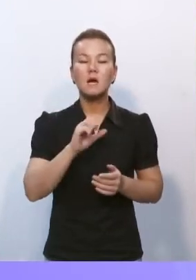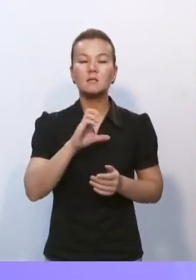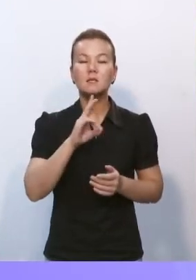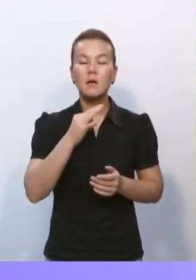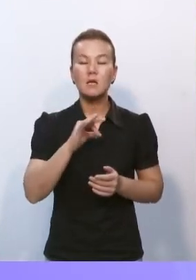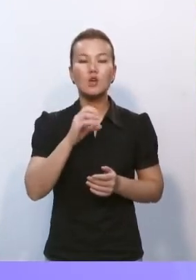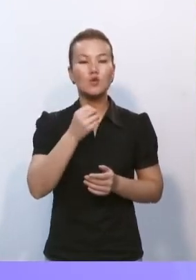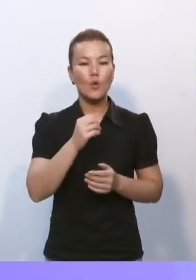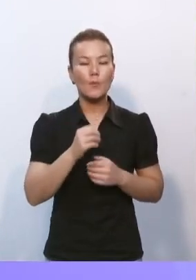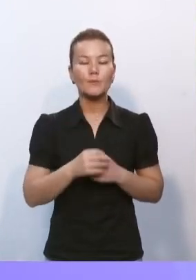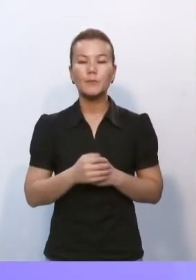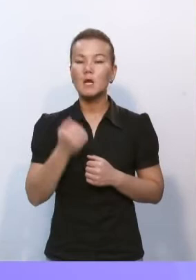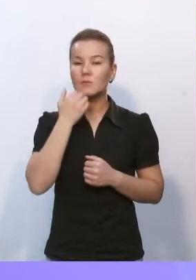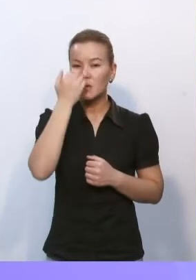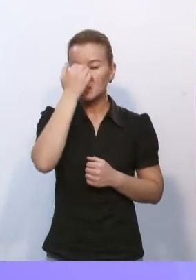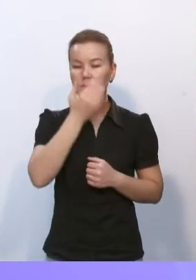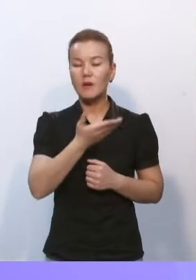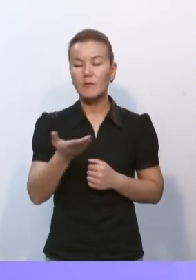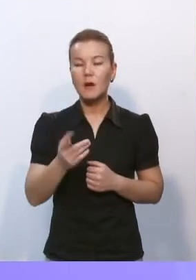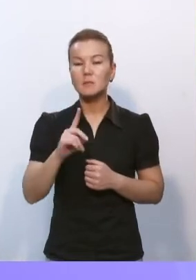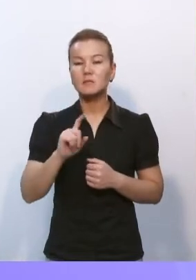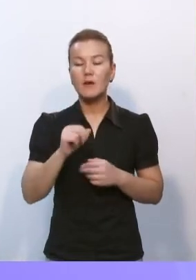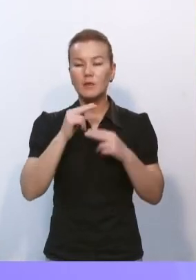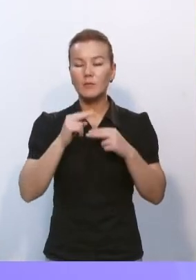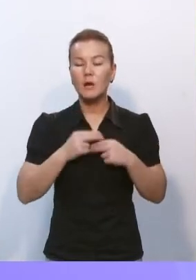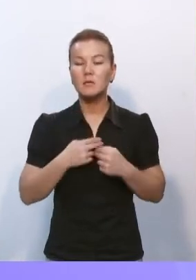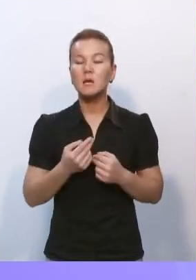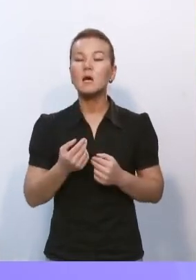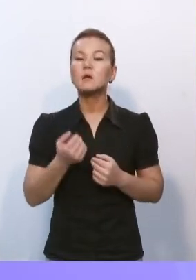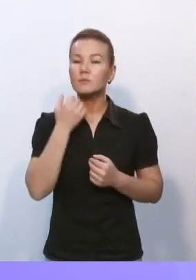«ё». Благодарю всех за внимание.